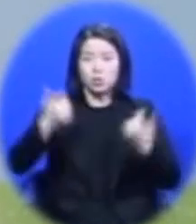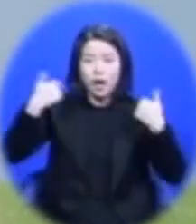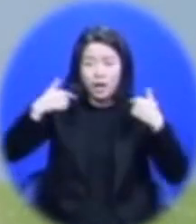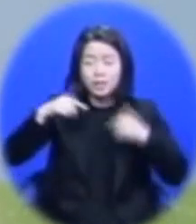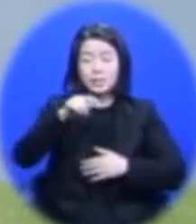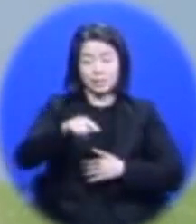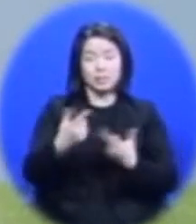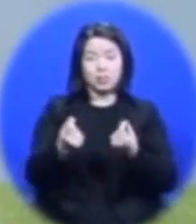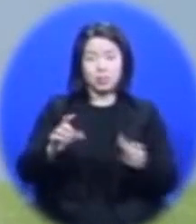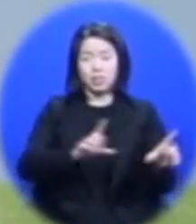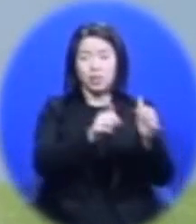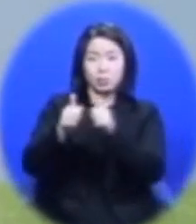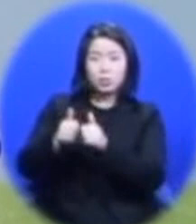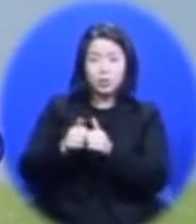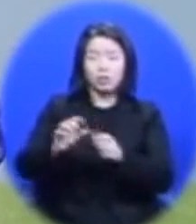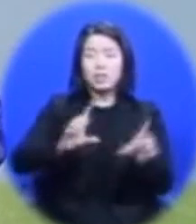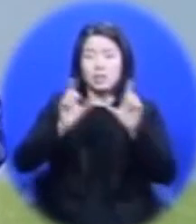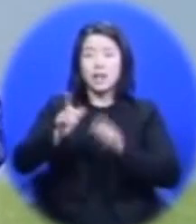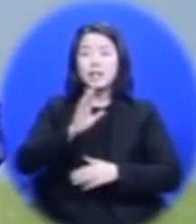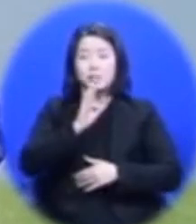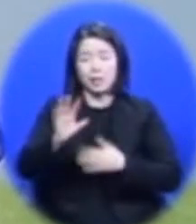동행하고 사는 게 맞다면